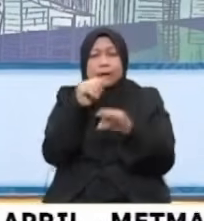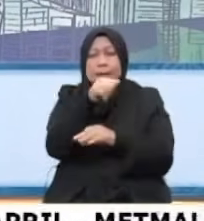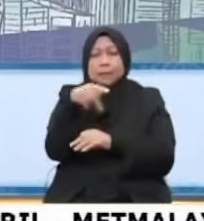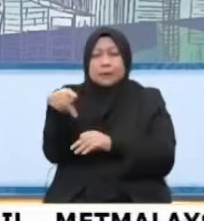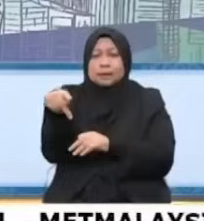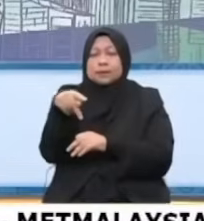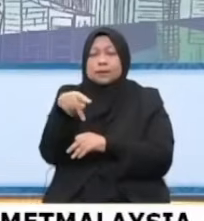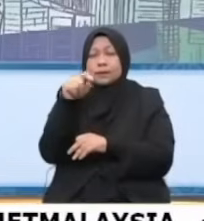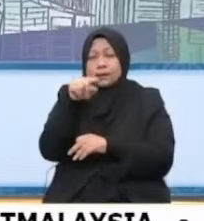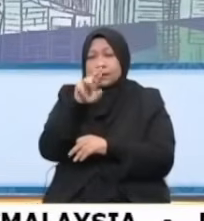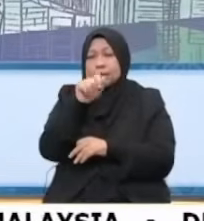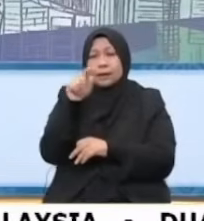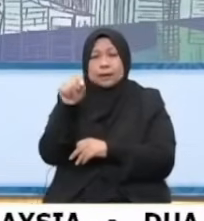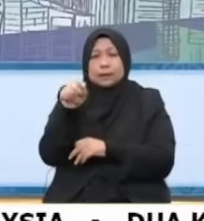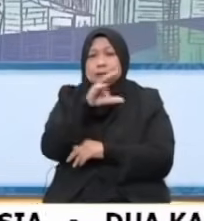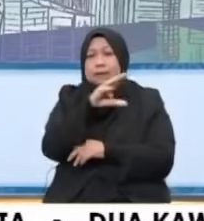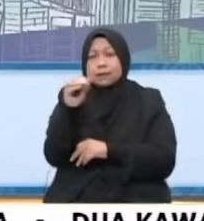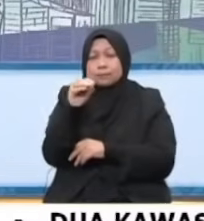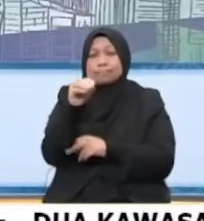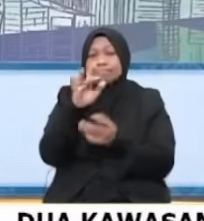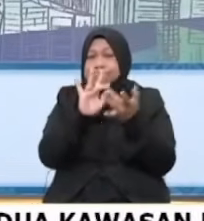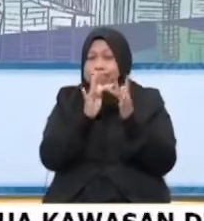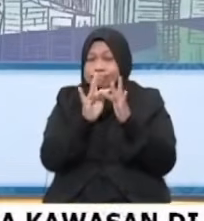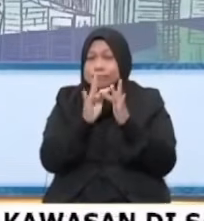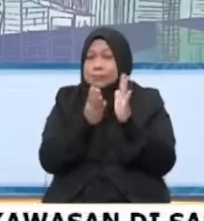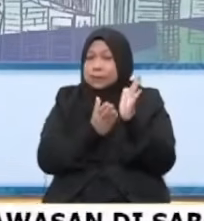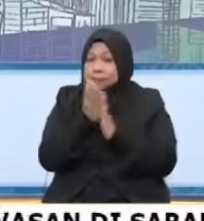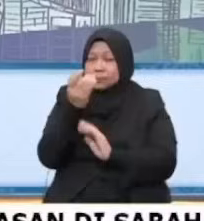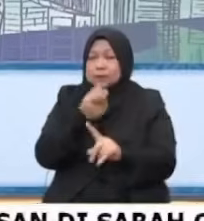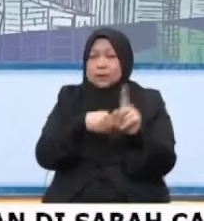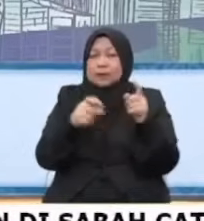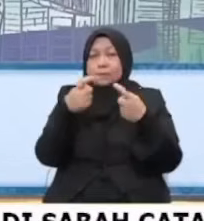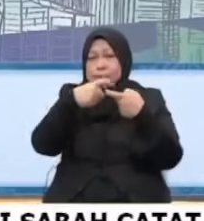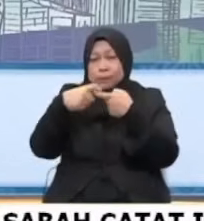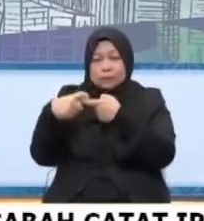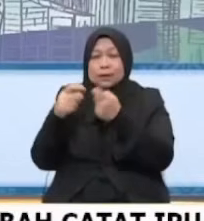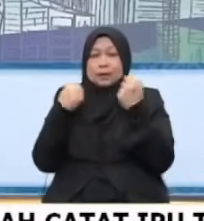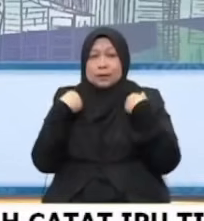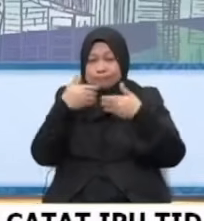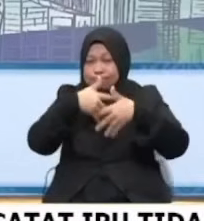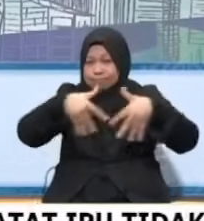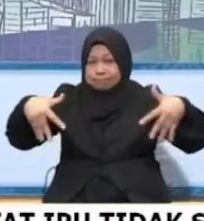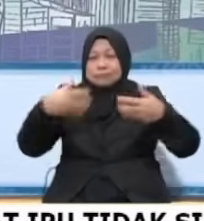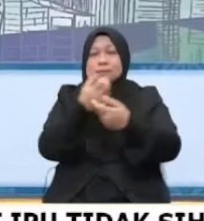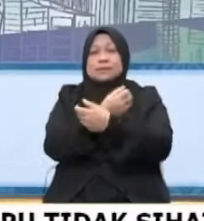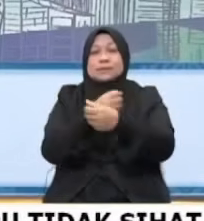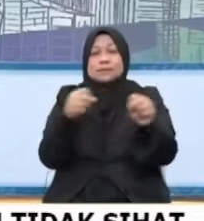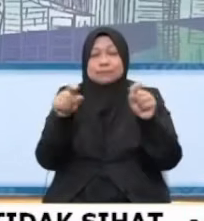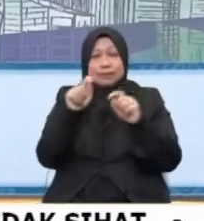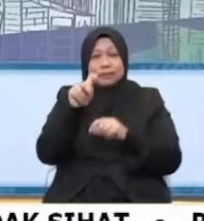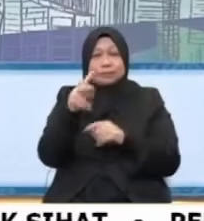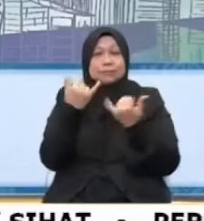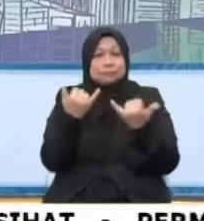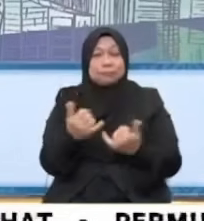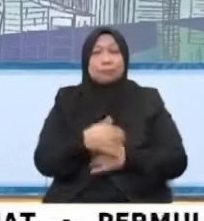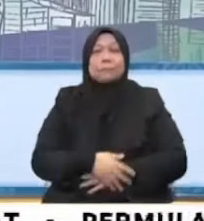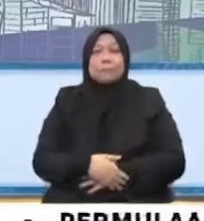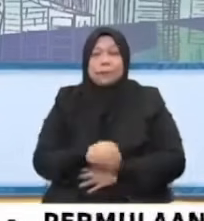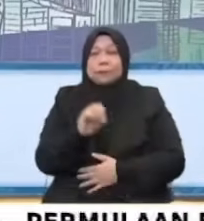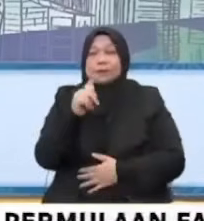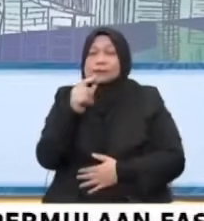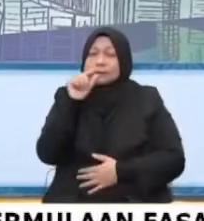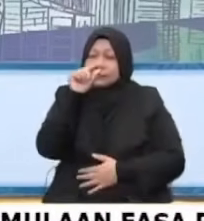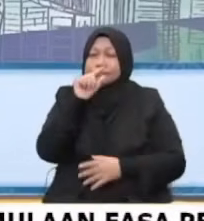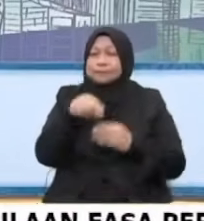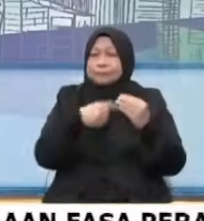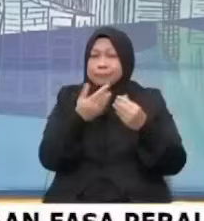RTM klik anda dan juga penriiman secara langsung menerusi pautan yang kami sediakan di kaca TV ketika ini Baik sedikit